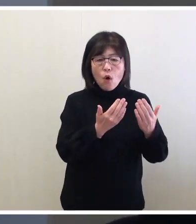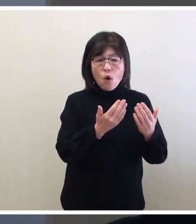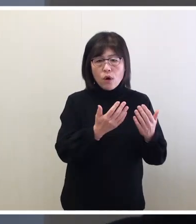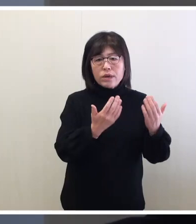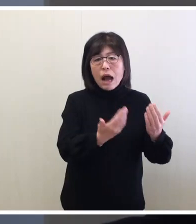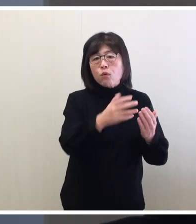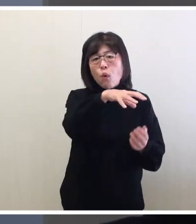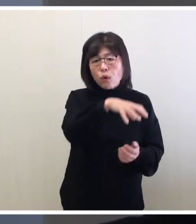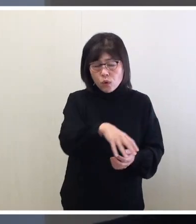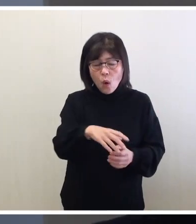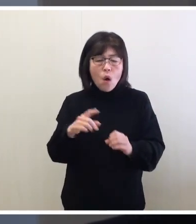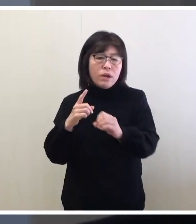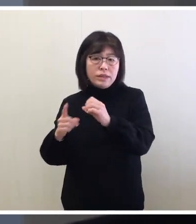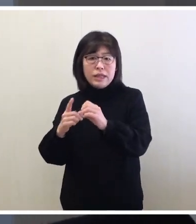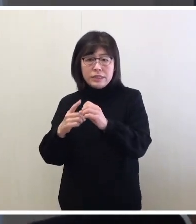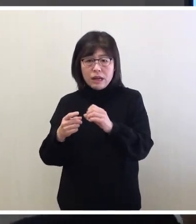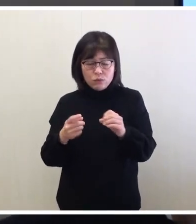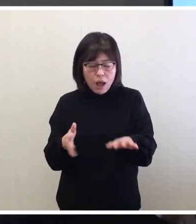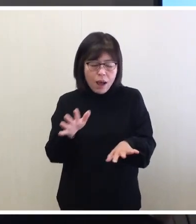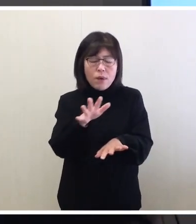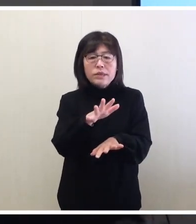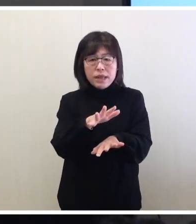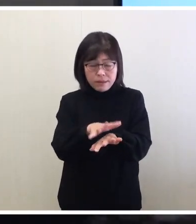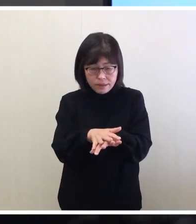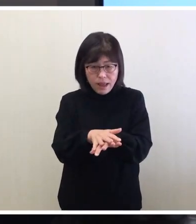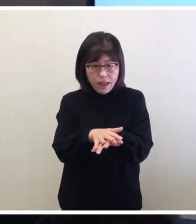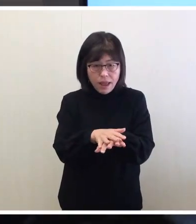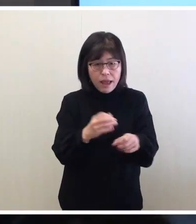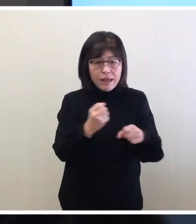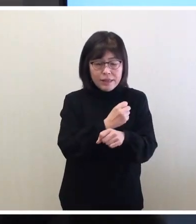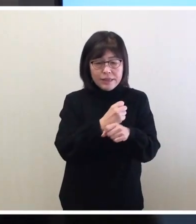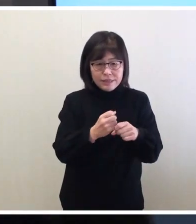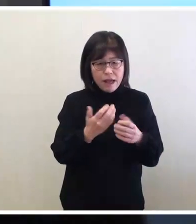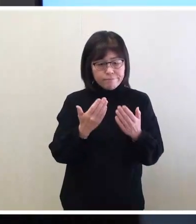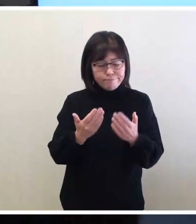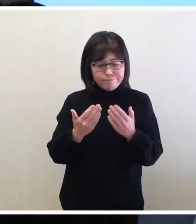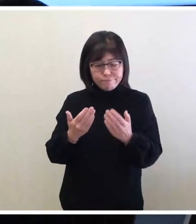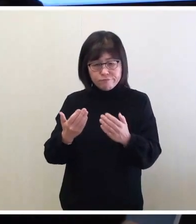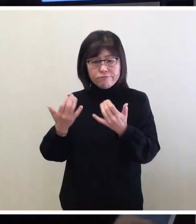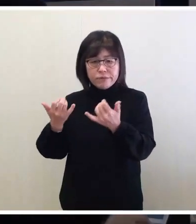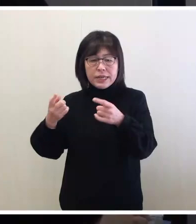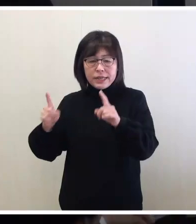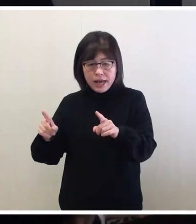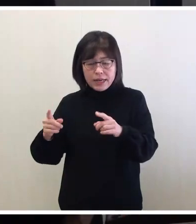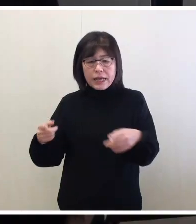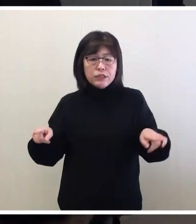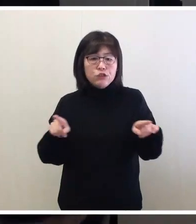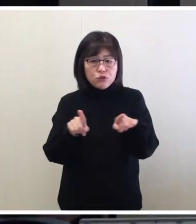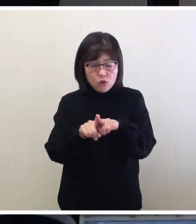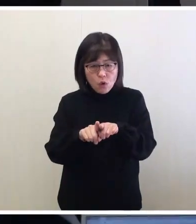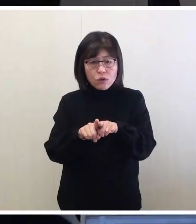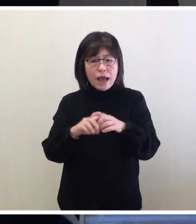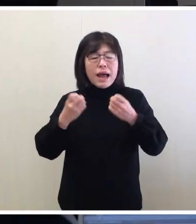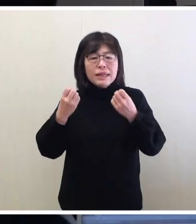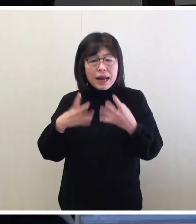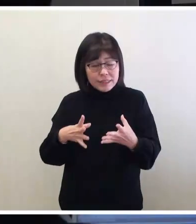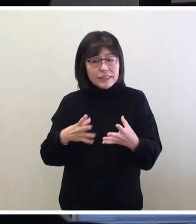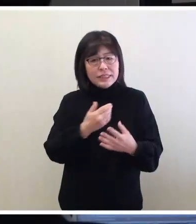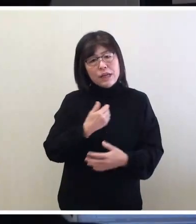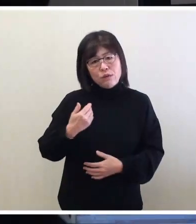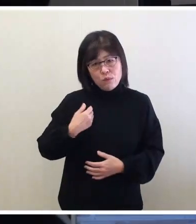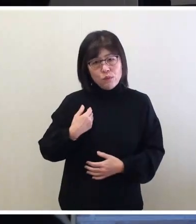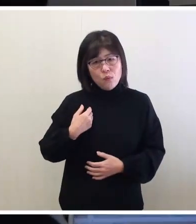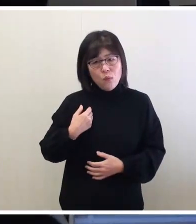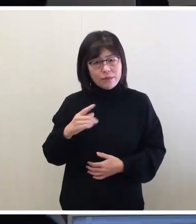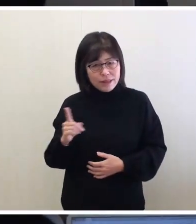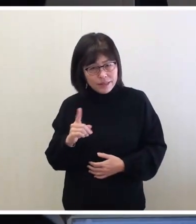パスとデジタル技術の併用によって、産官学民が連携した新たな教育の展開の可能性を